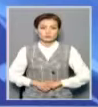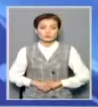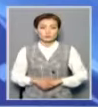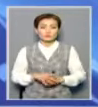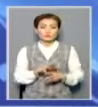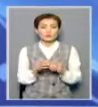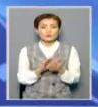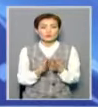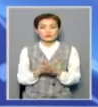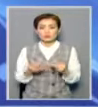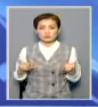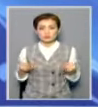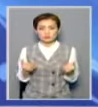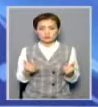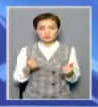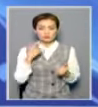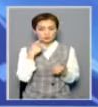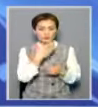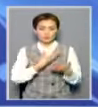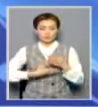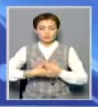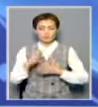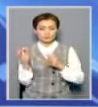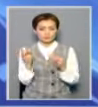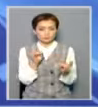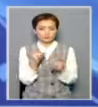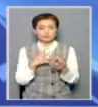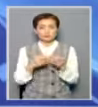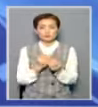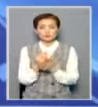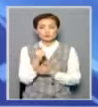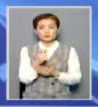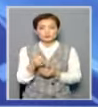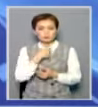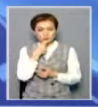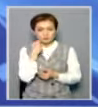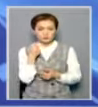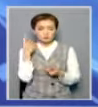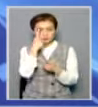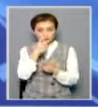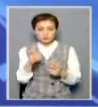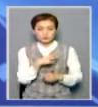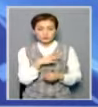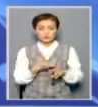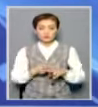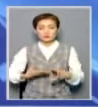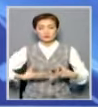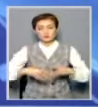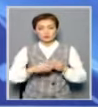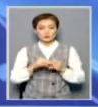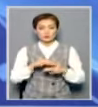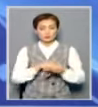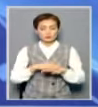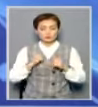В связи с сложившейся ситуацией некоторые общественные деятели и представители интеллигенции сделали обращение. Они призвали